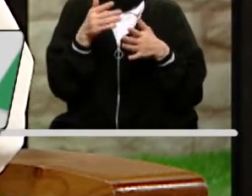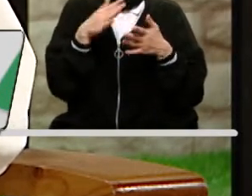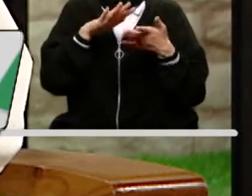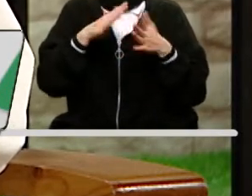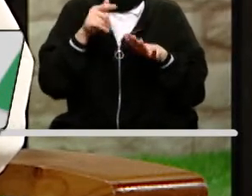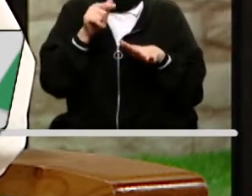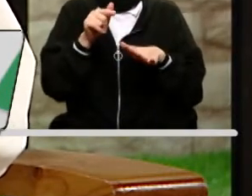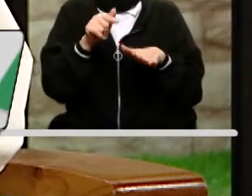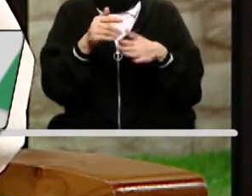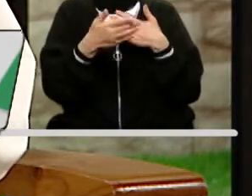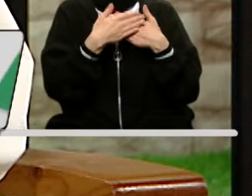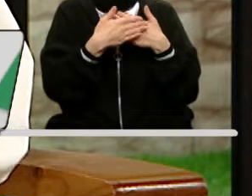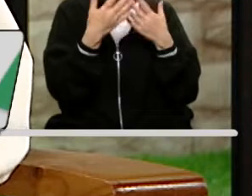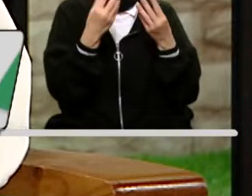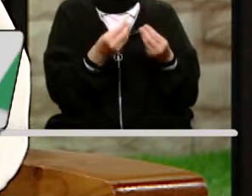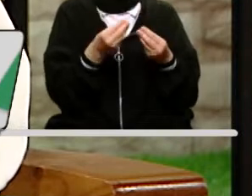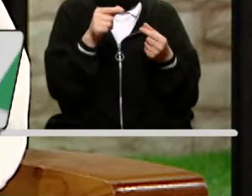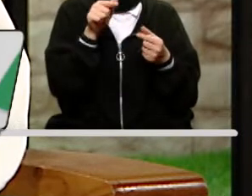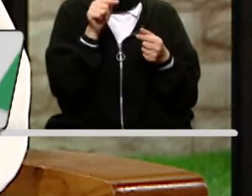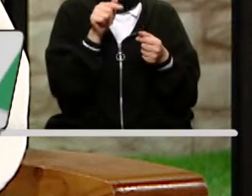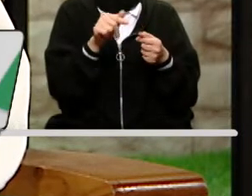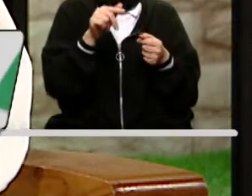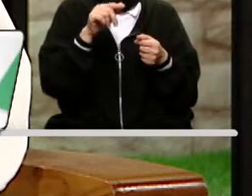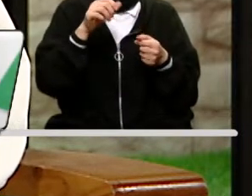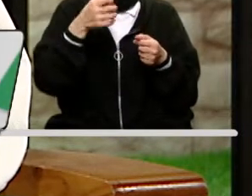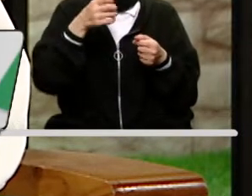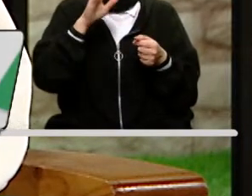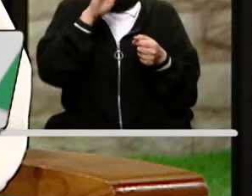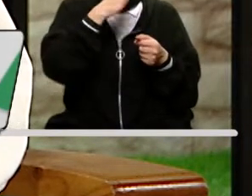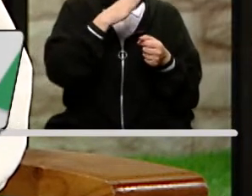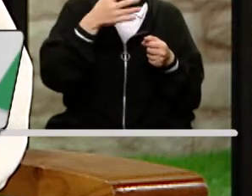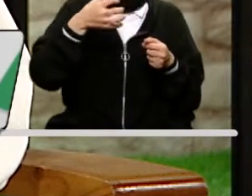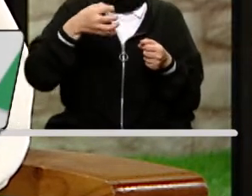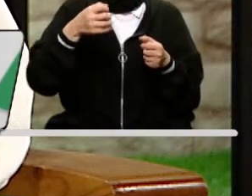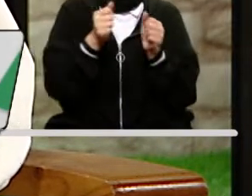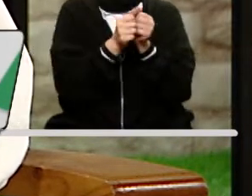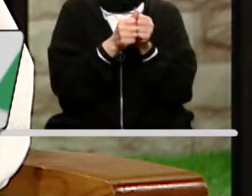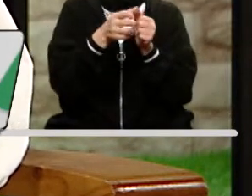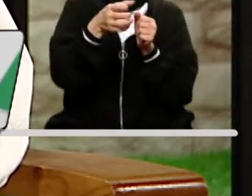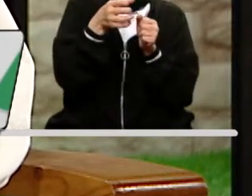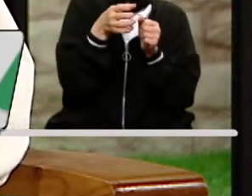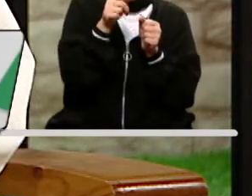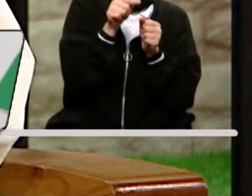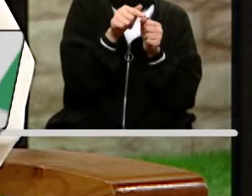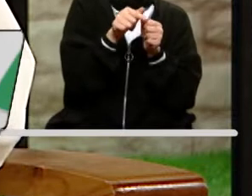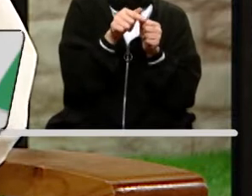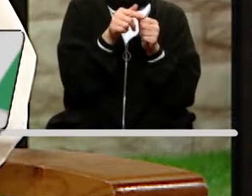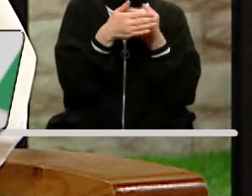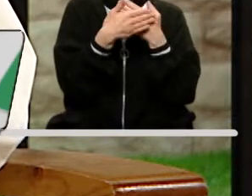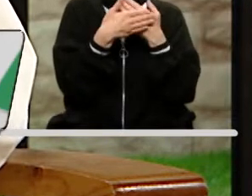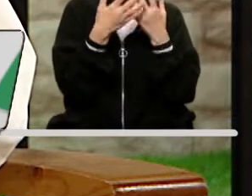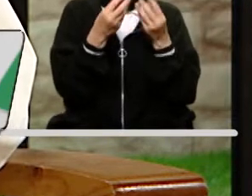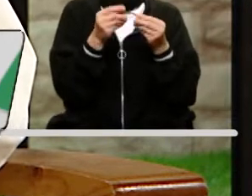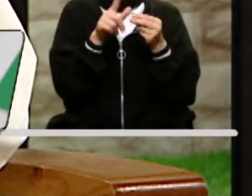hafif ağır ben sana vereyim tut deyip onun kontrolünü sağlamak alttan olur da düşerse diye. Cız yapma etme değil.